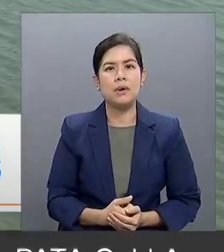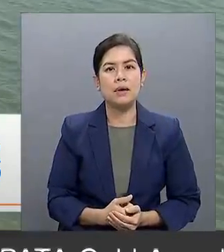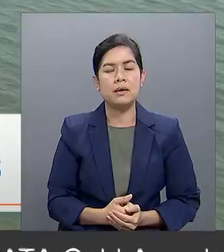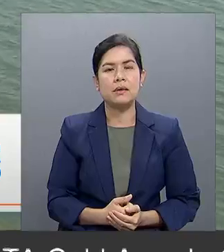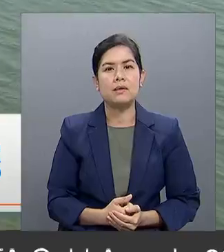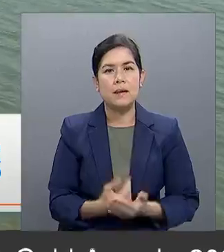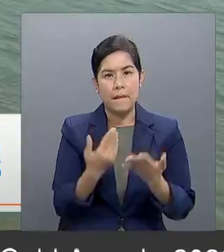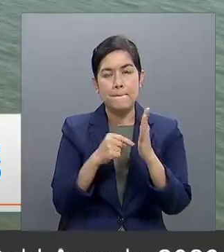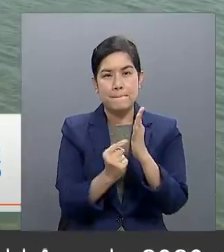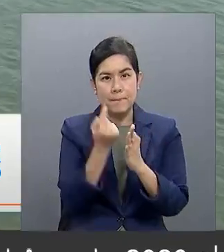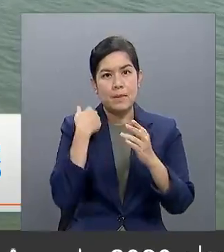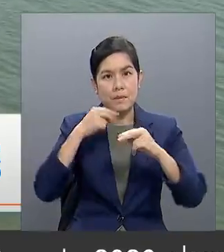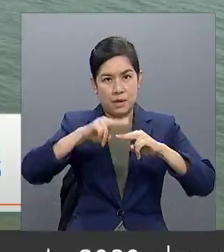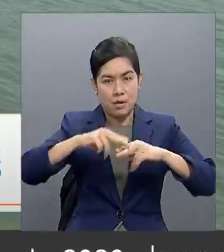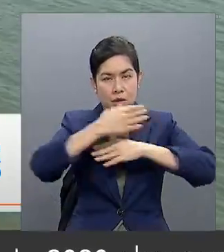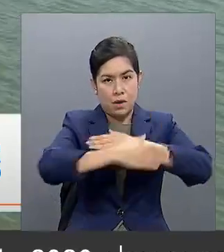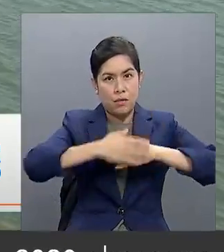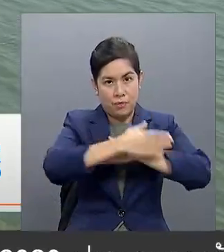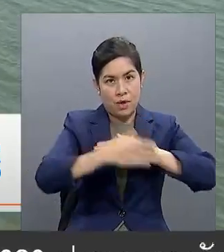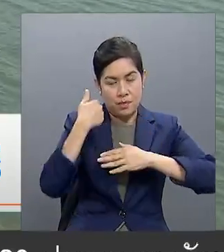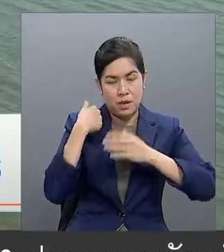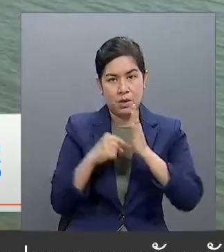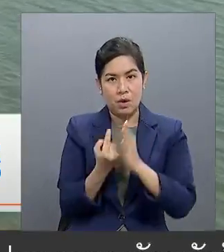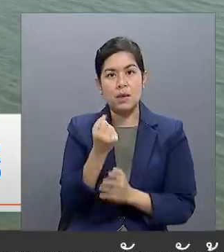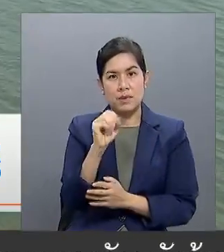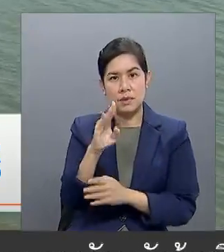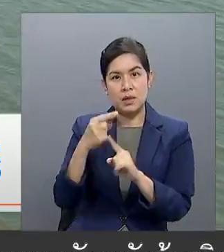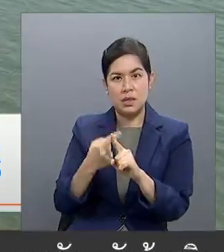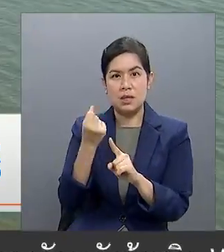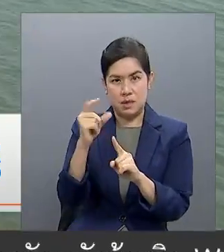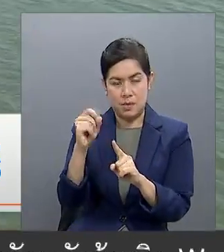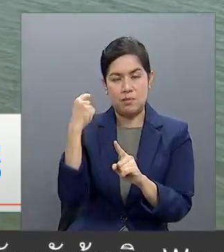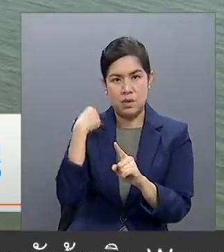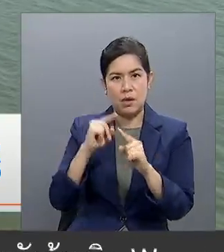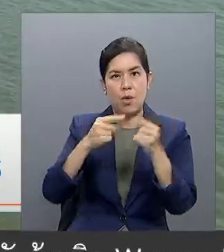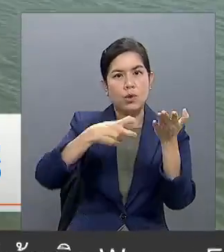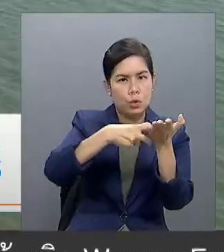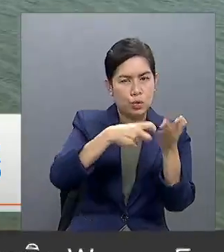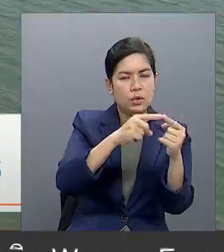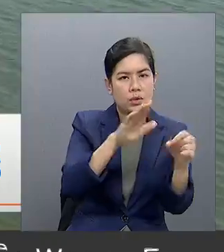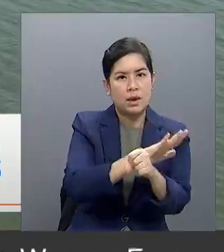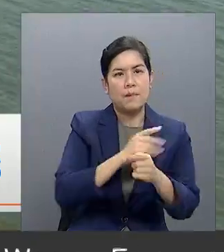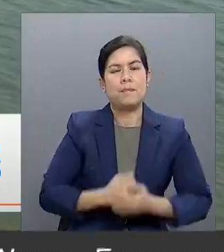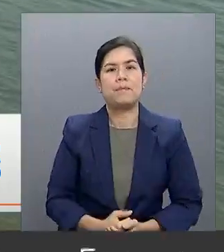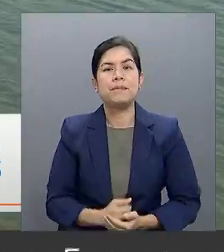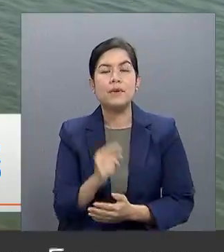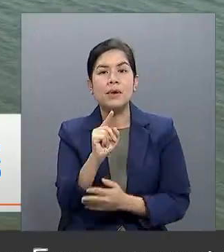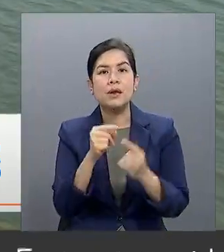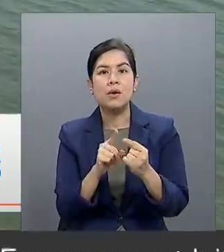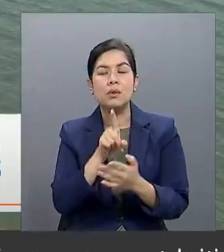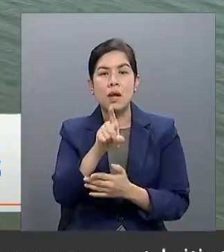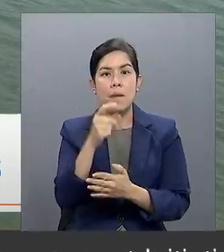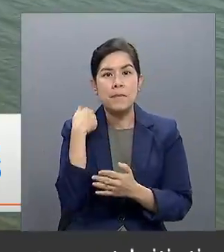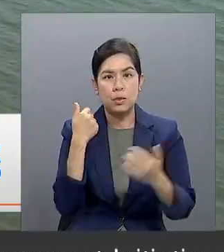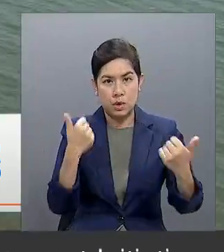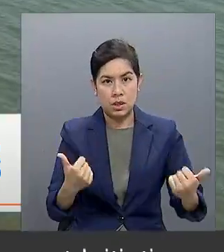ก14พฤศจิกายนนี้แต่ผมเชื่อว่าตั๋วน่าจะเต็มแล้วว ันใหม่เป็นยังไงบ้างเนี่ย ยังไงนะ วันใหม่ต้องตามไหมเนี่ย ต้องตามนะต้อง